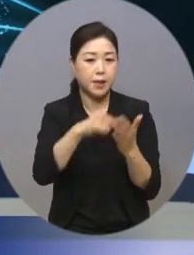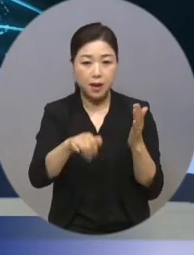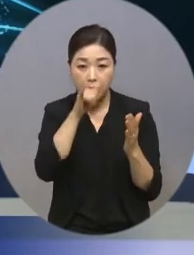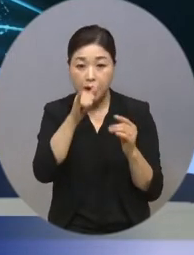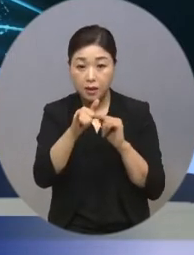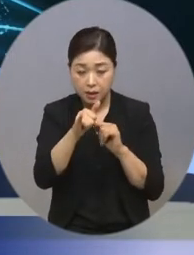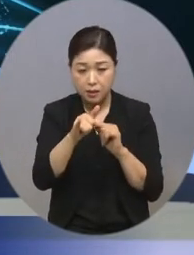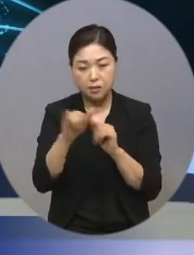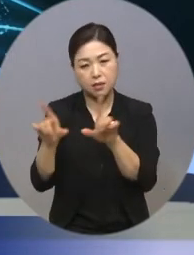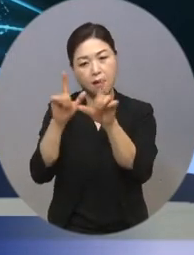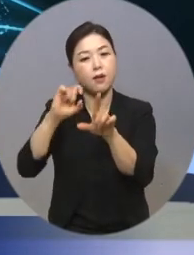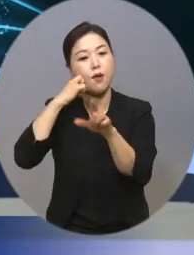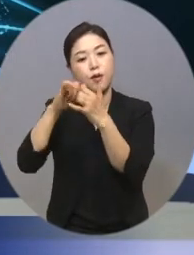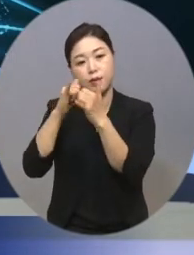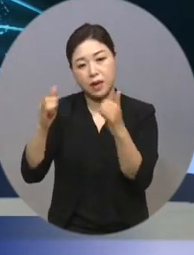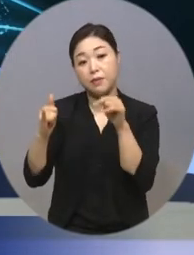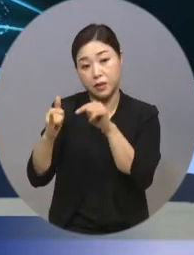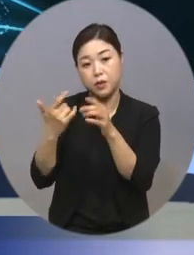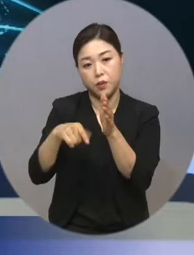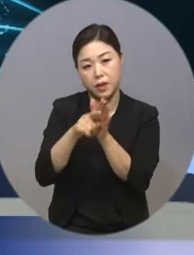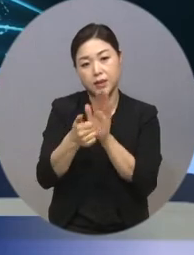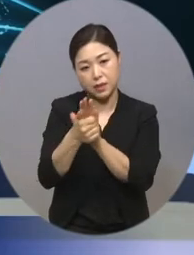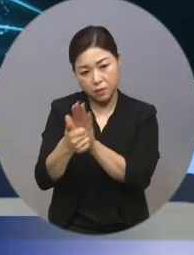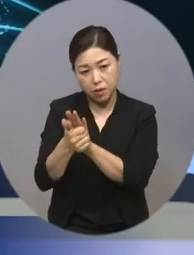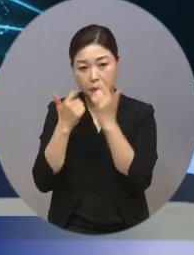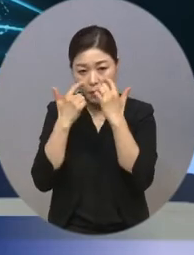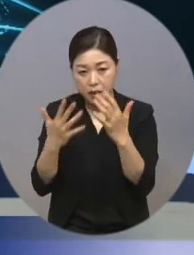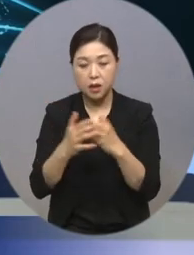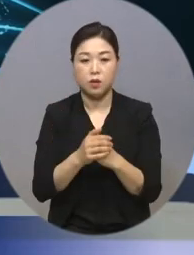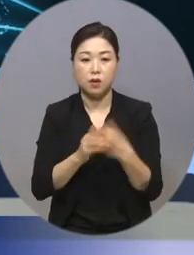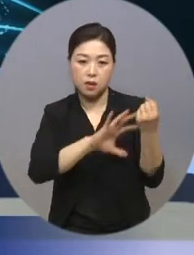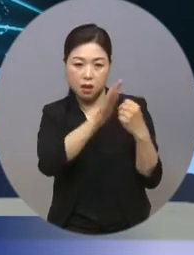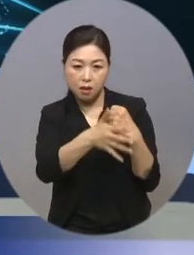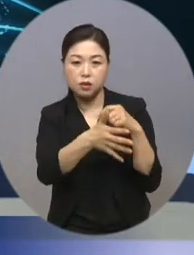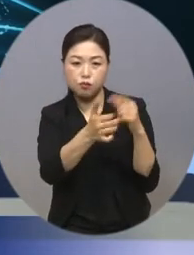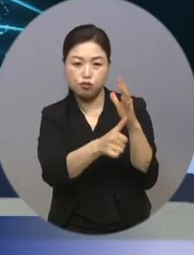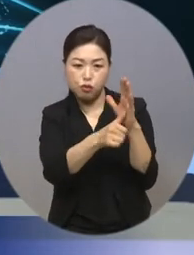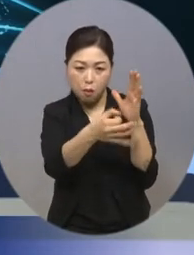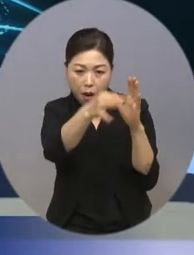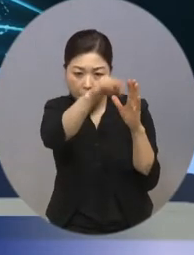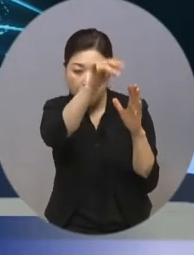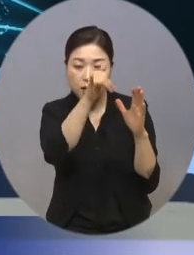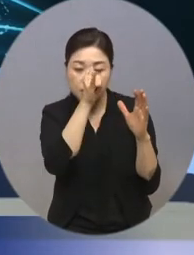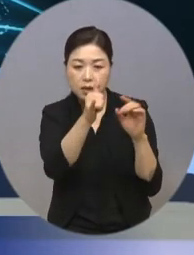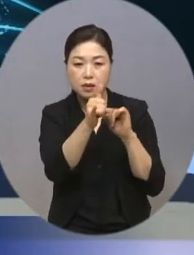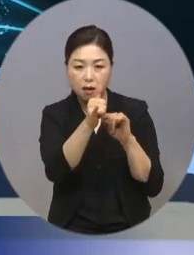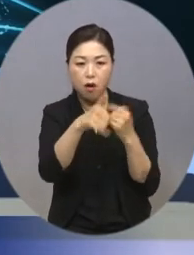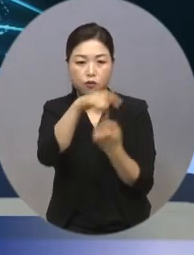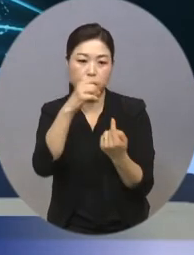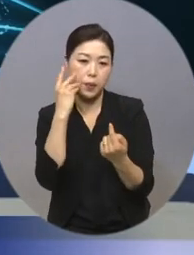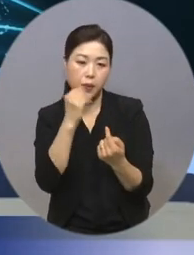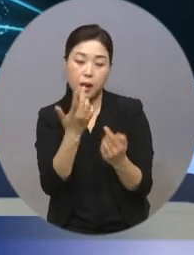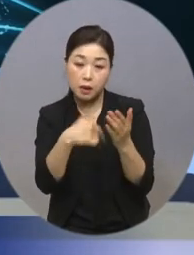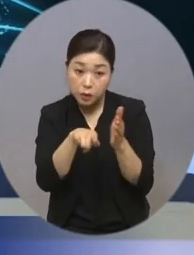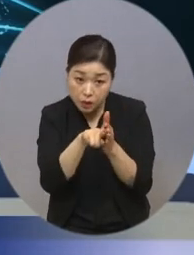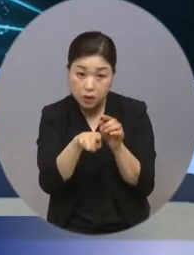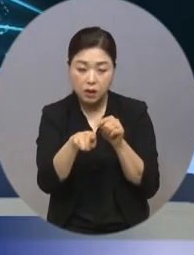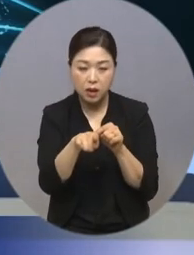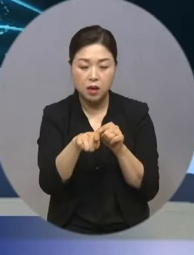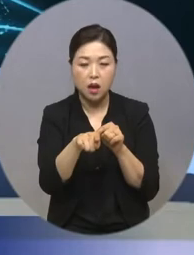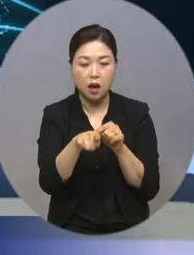없는 취약계층에 대한 지원 강화와 함께 세계적 고물가 흐름에서 살아남기 위한 현명한 대책 마련이